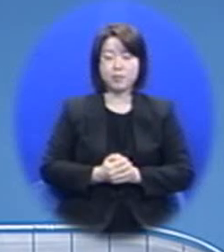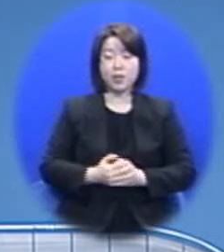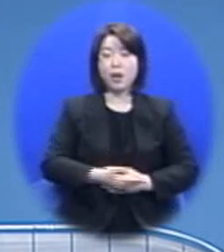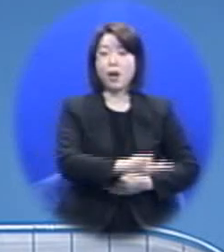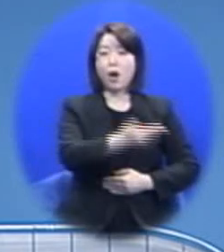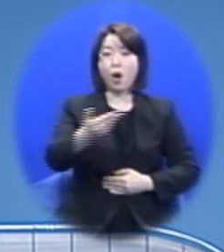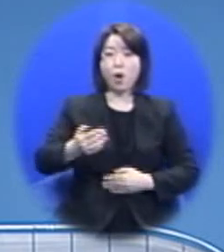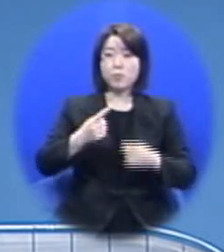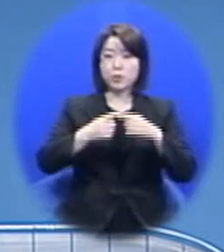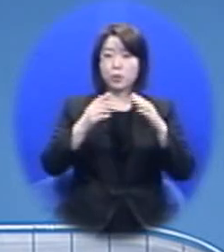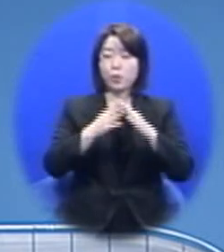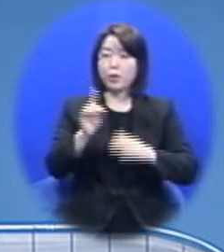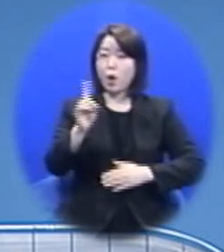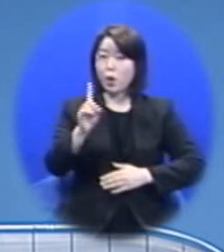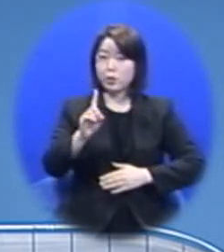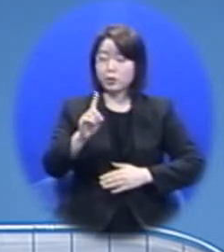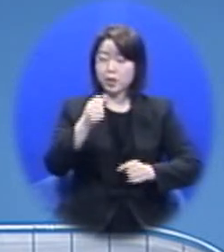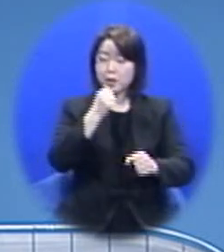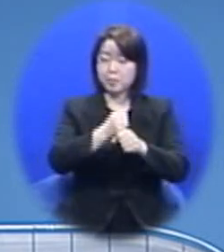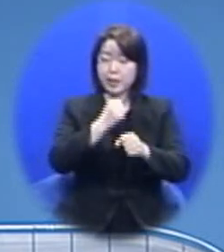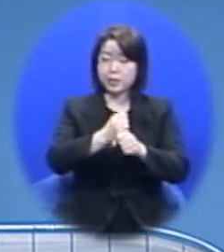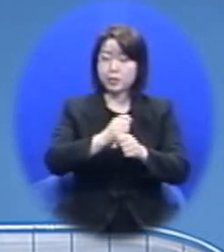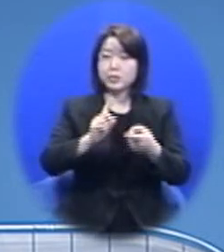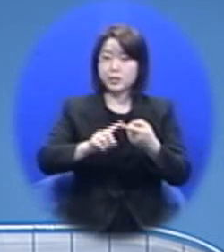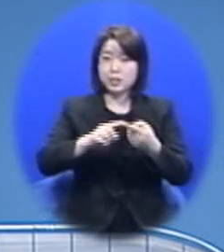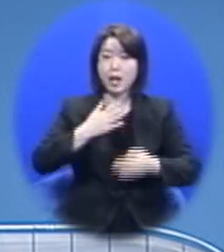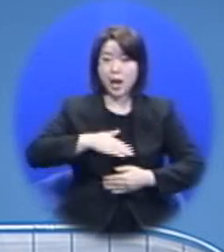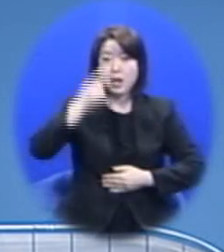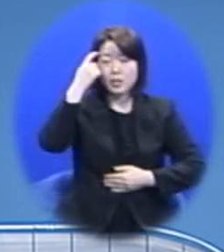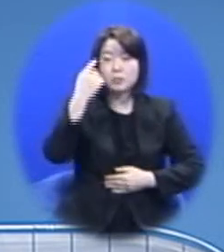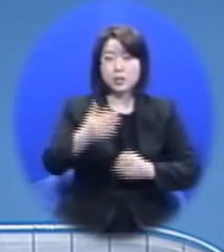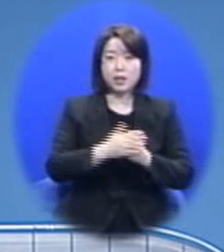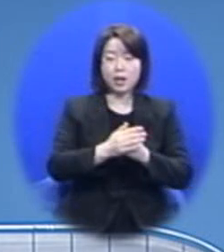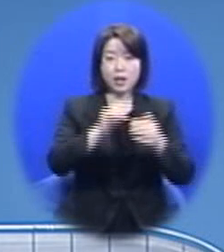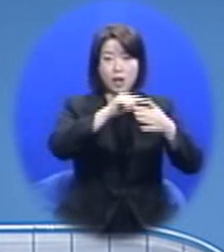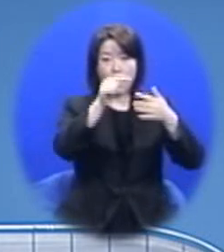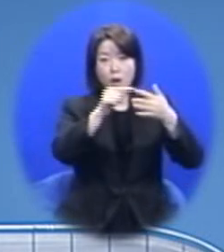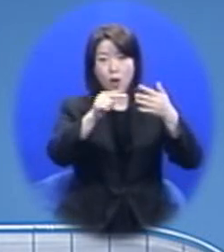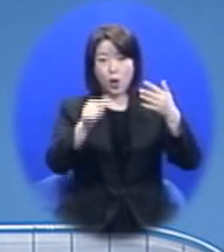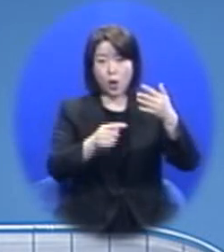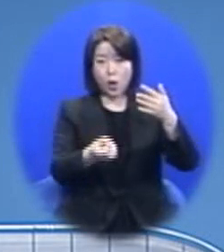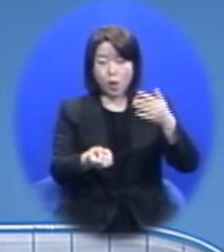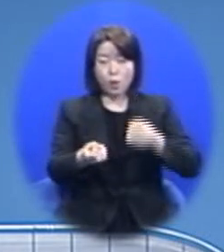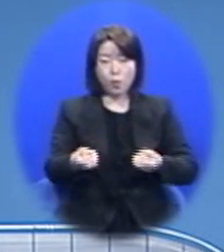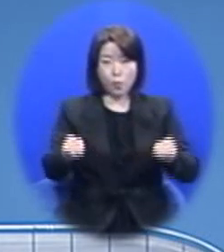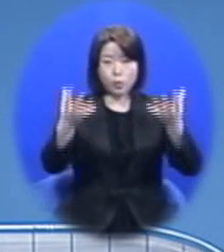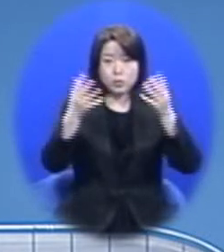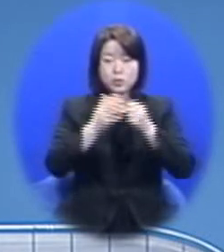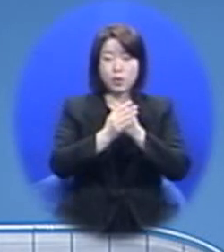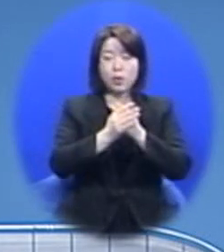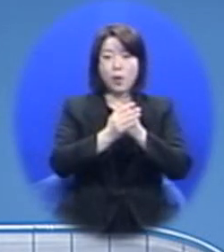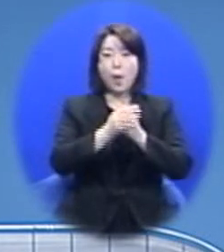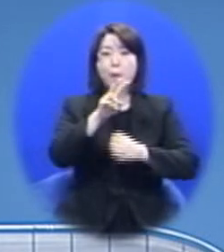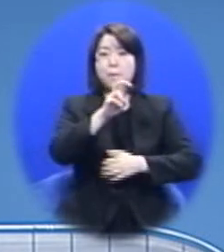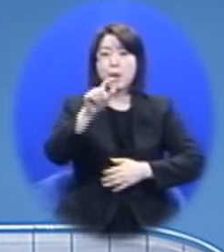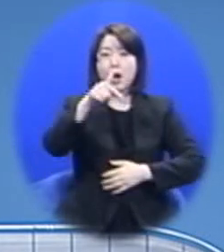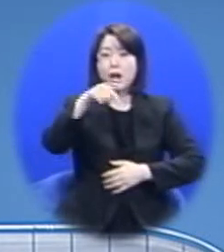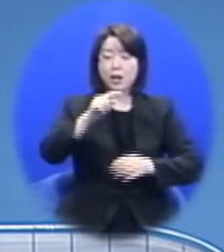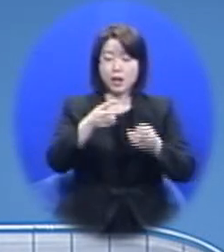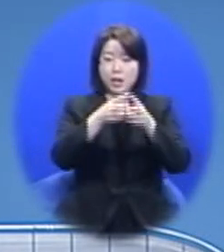여러분, 교회가 어떻게 생겼는지 아십니까? 오순절 마가다락방에 제자들에게 성령이